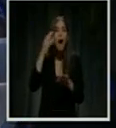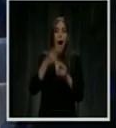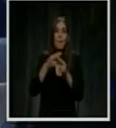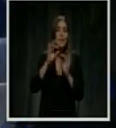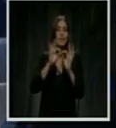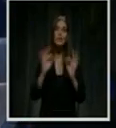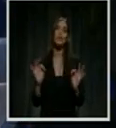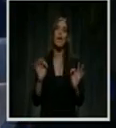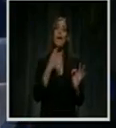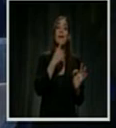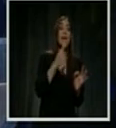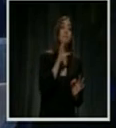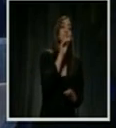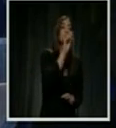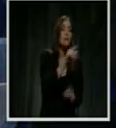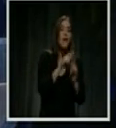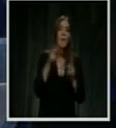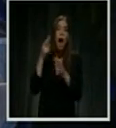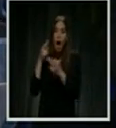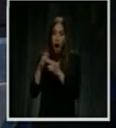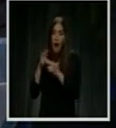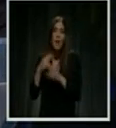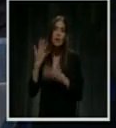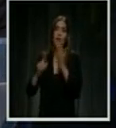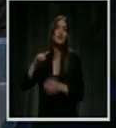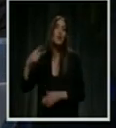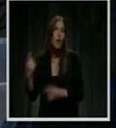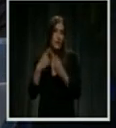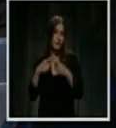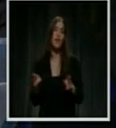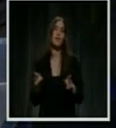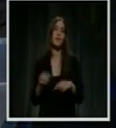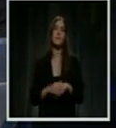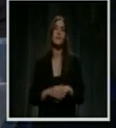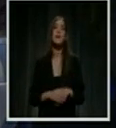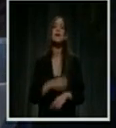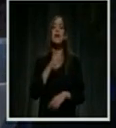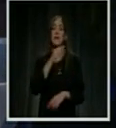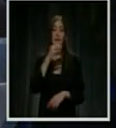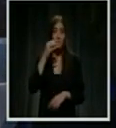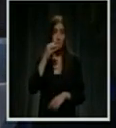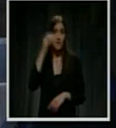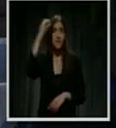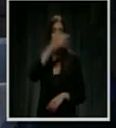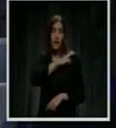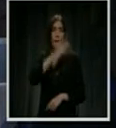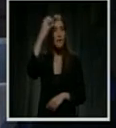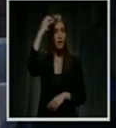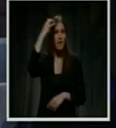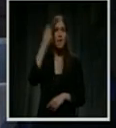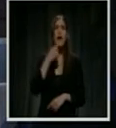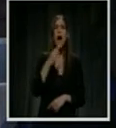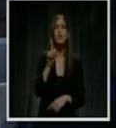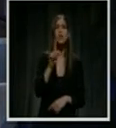oħra. Ma tikollok il-Prim Ministru jikkritika lilna, jikkritika Roberta